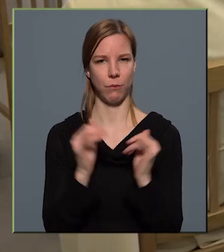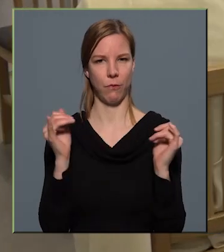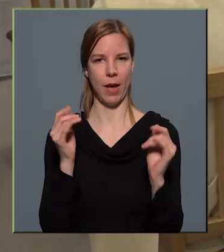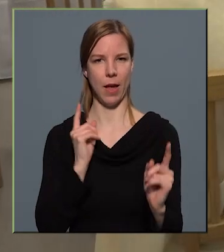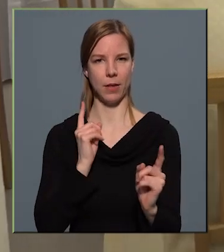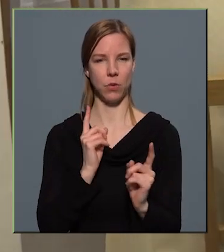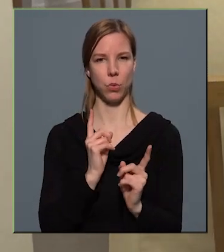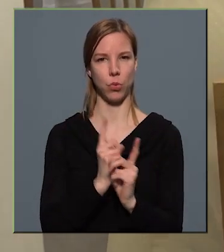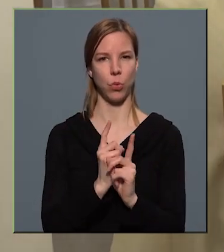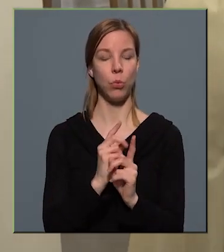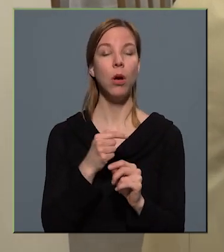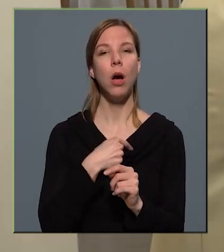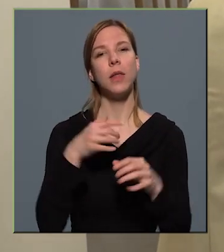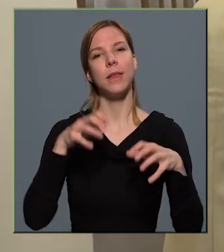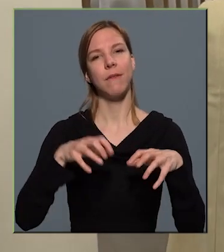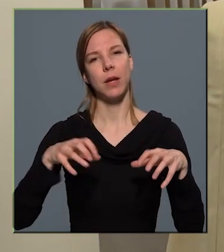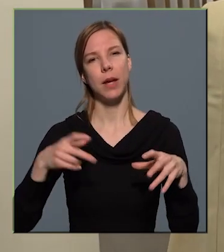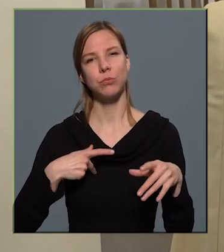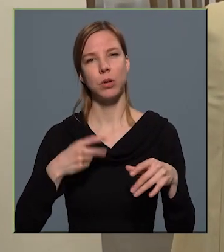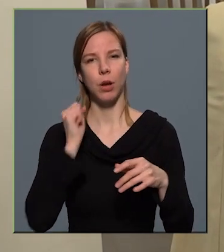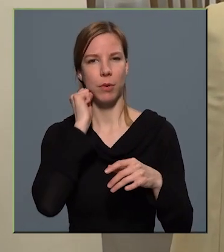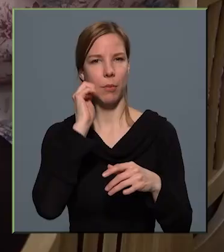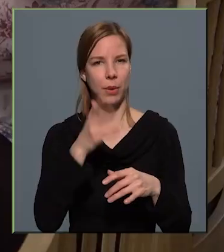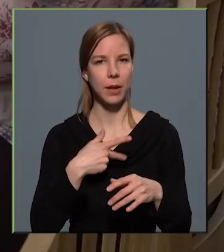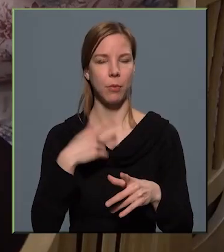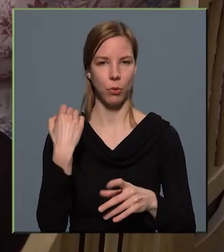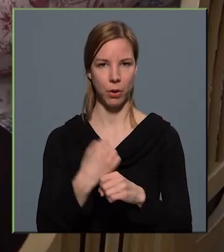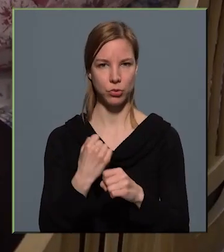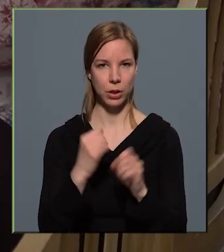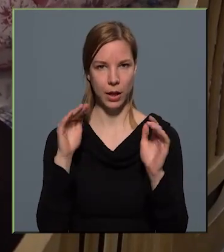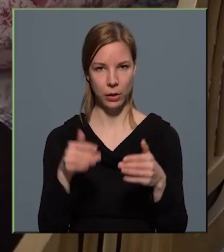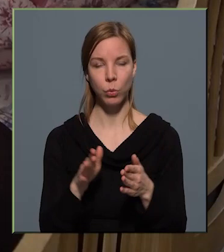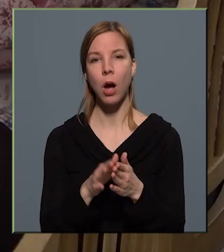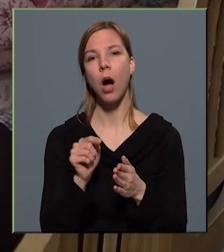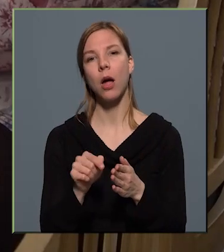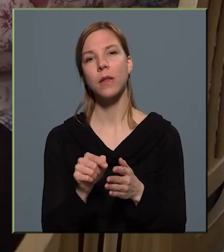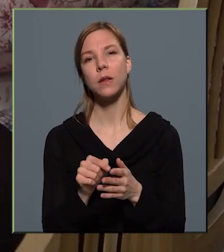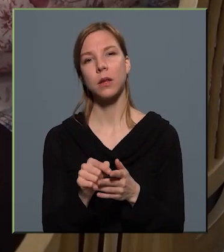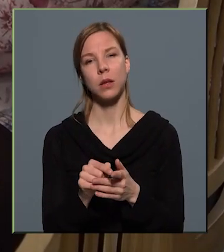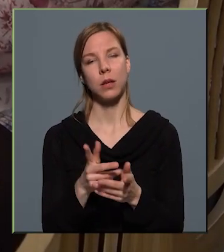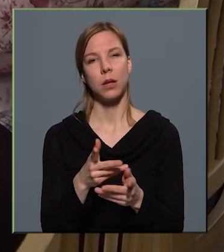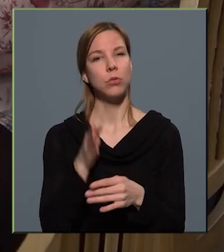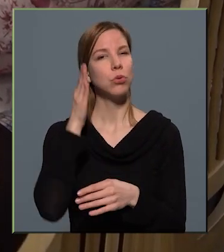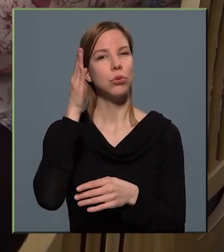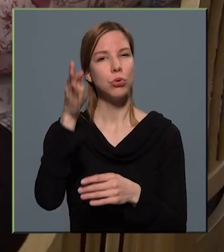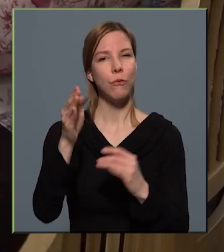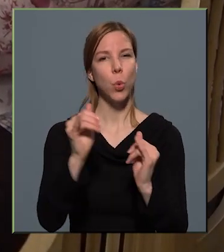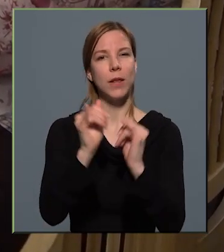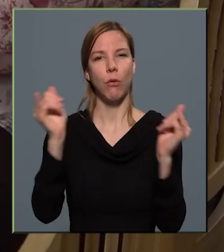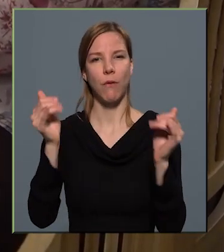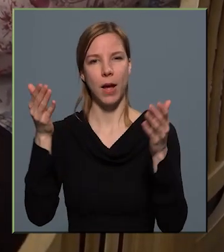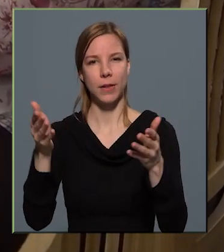a tevékenységgel, amit mi a mindennapokban megteszünk, az alapvetően a jövő innovációját, a